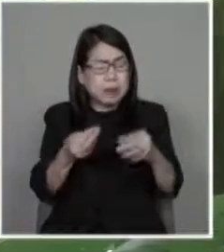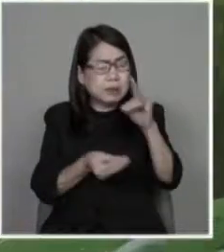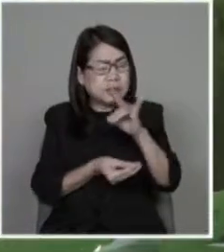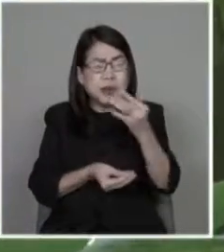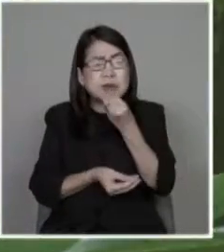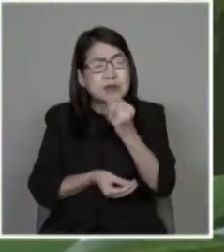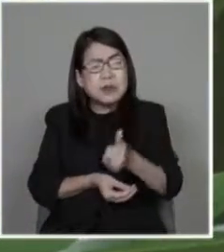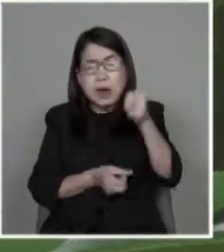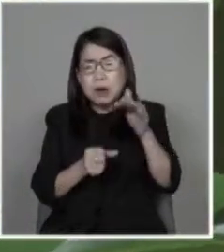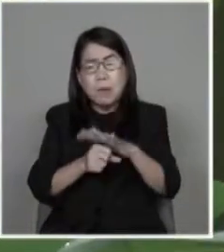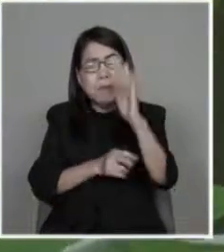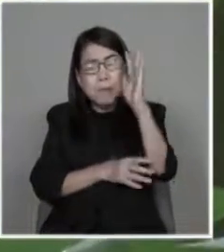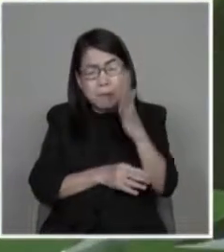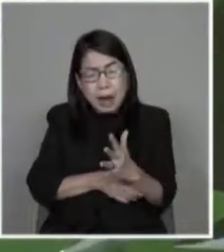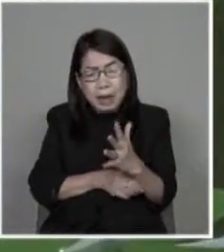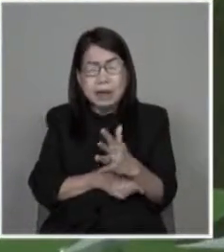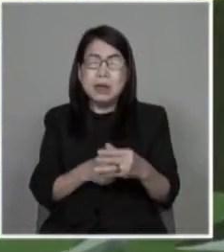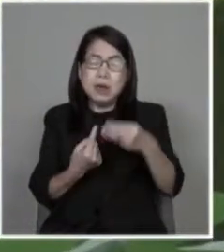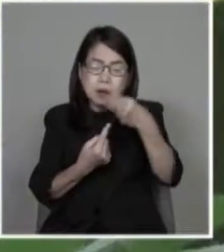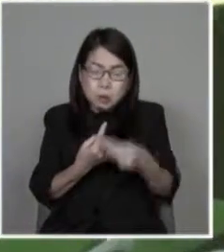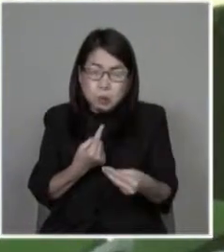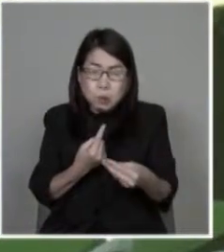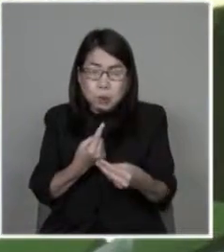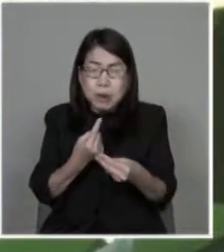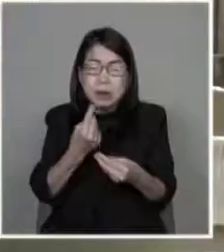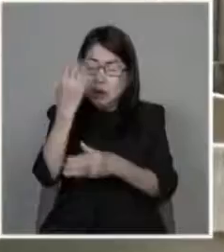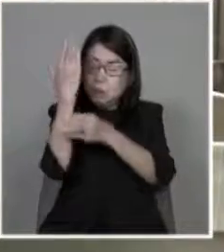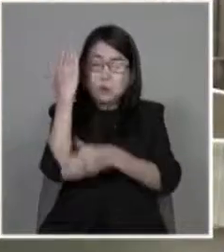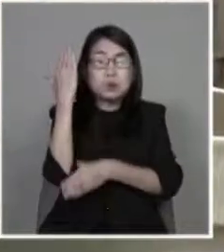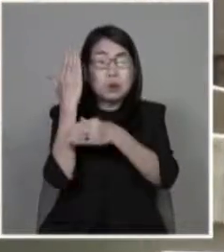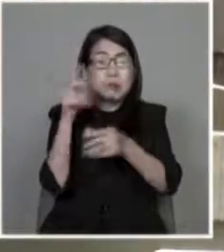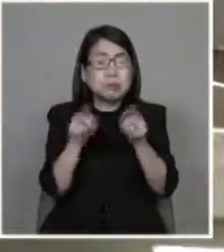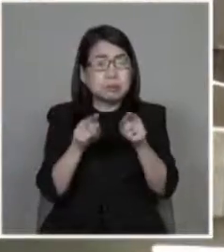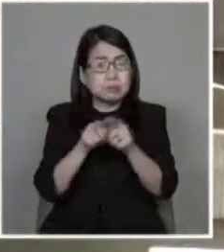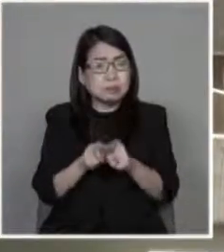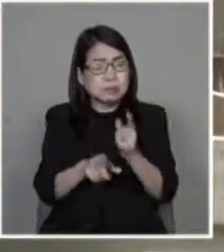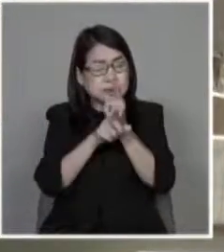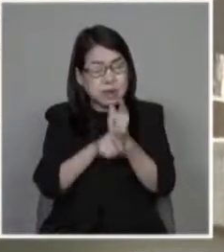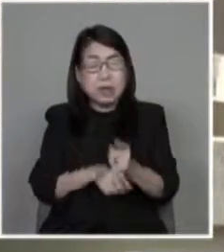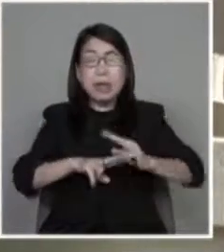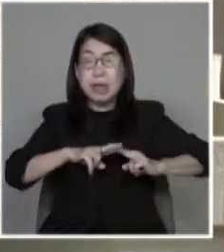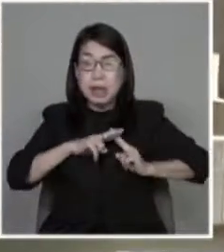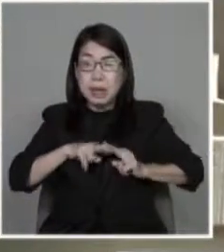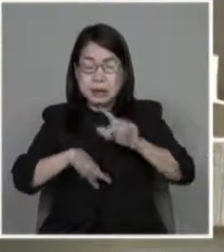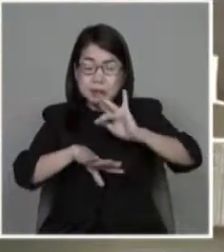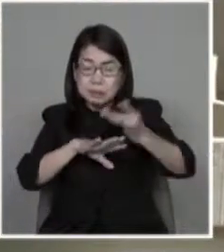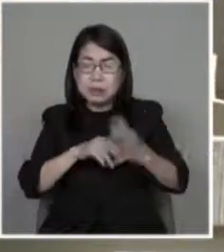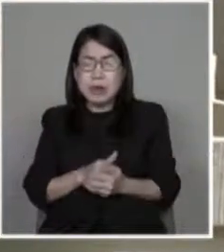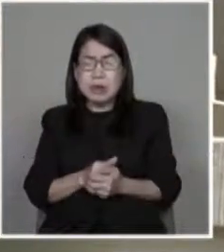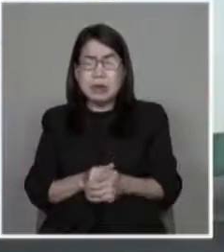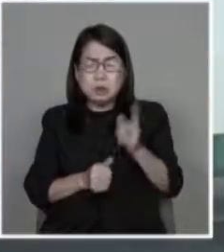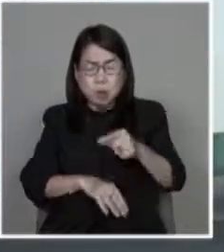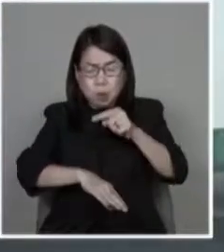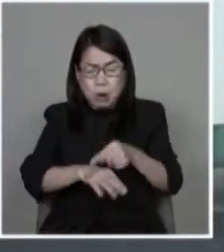นทั้งใบและผลและลำต้นของกล้วยทำให้สัตว์มีอาหารกินเองตามธรรมชาติโดยไม่ต้องรอให้เจ้าหน้าที่มาให้ตามเวล